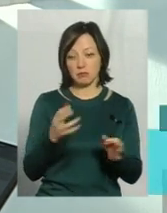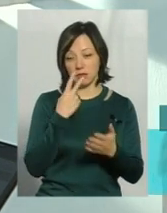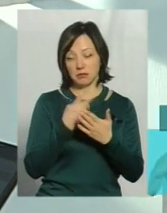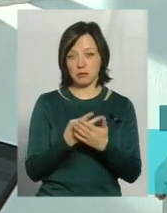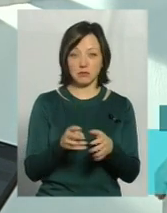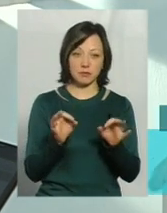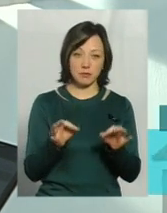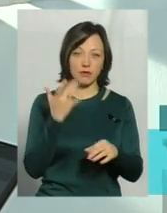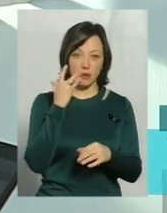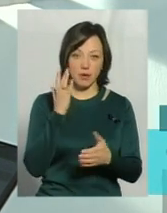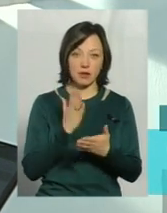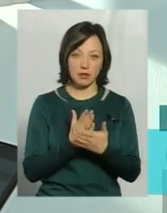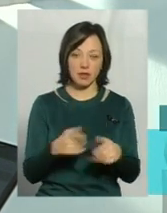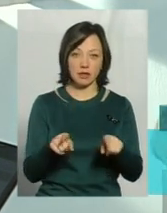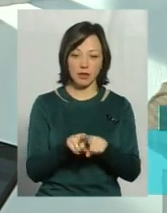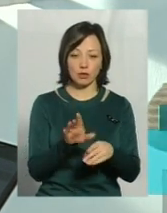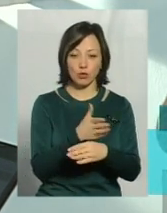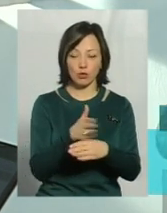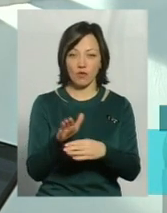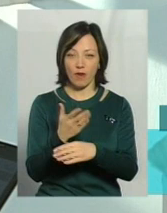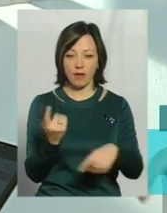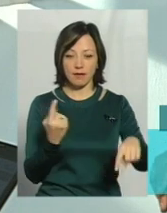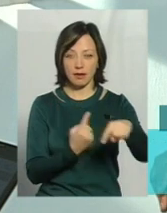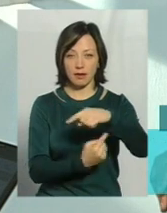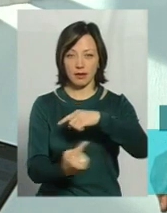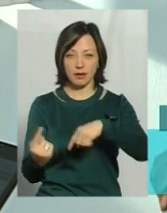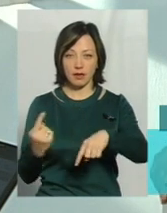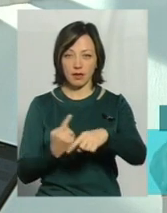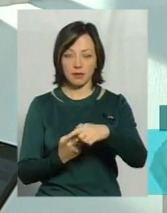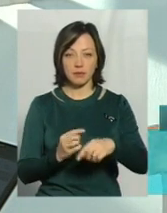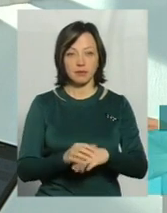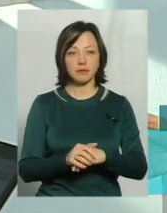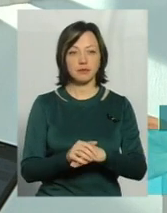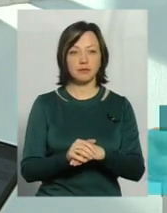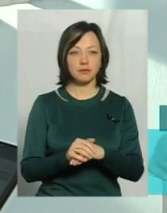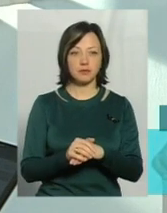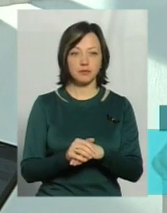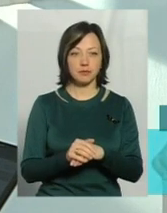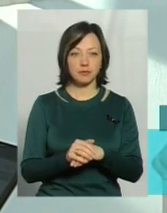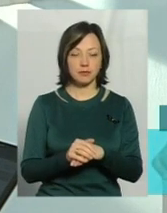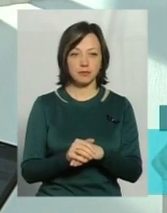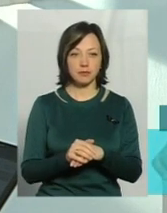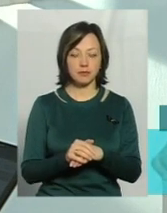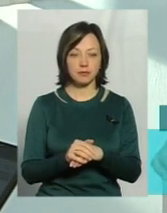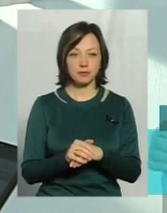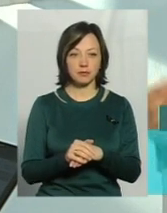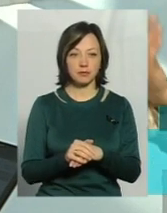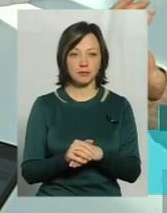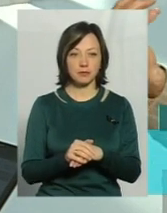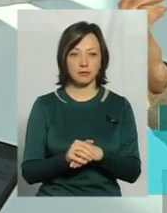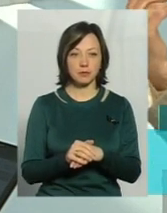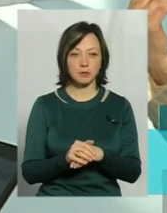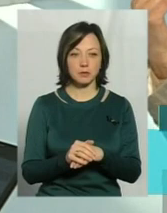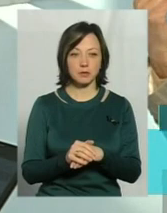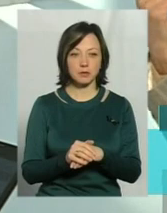Ну, в Америці є такі. Теж, тобто, як одна із передових держав, скажімо, світу або лідером. У нас